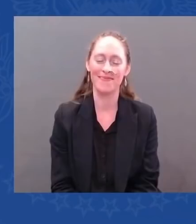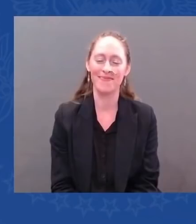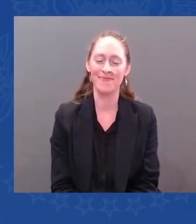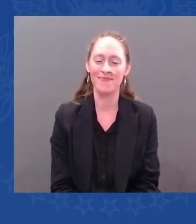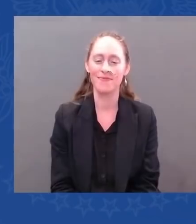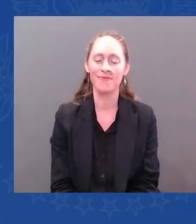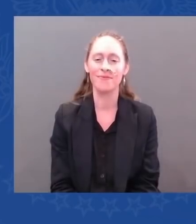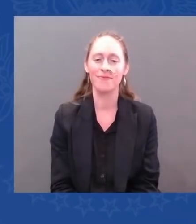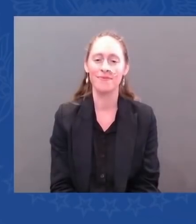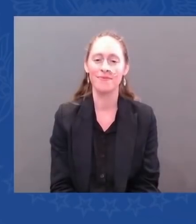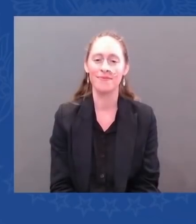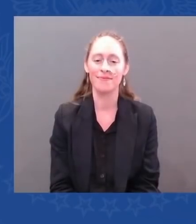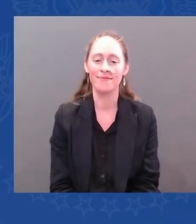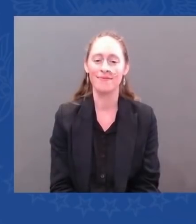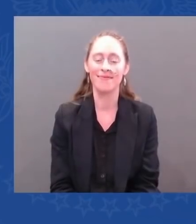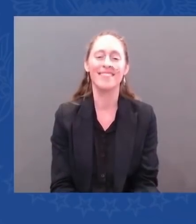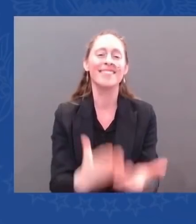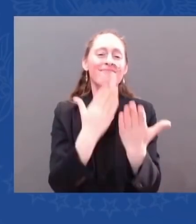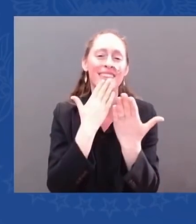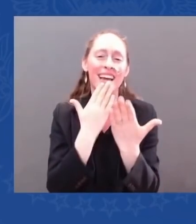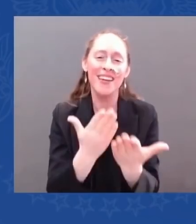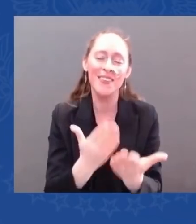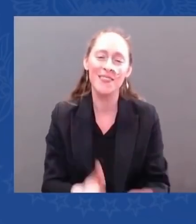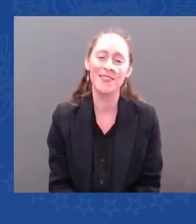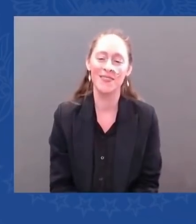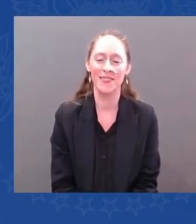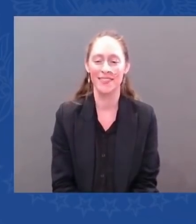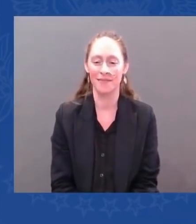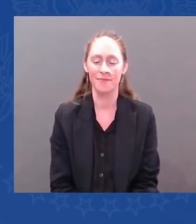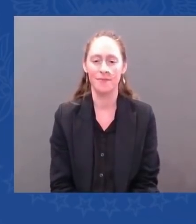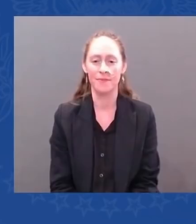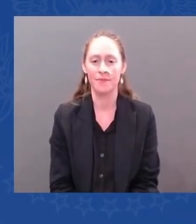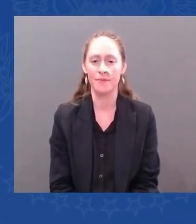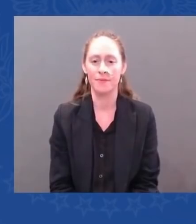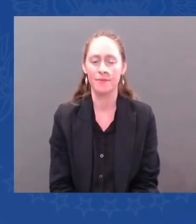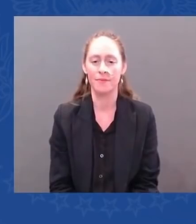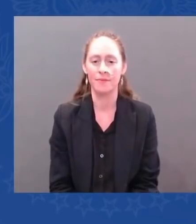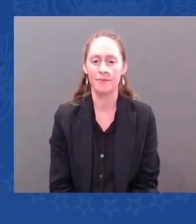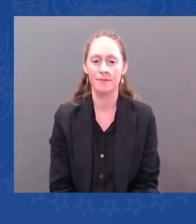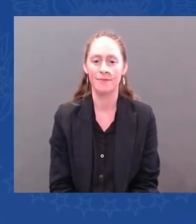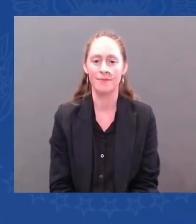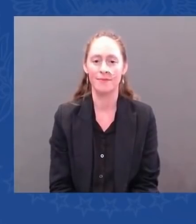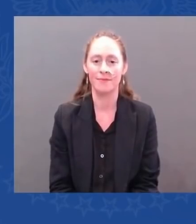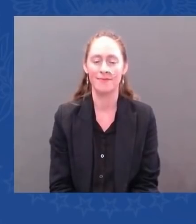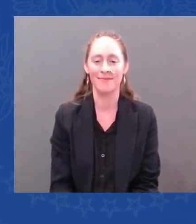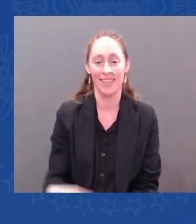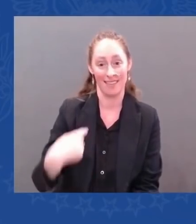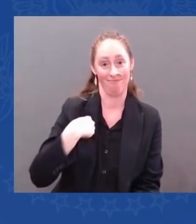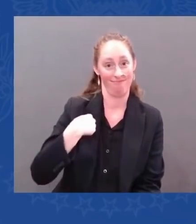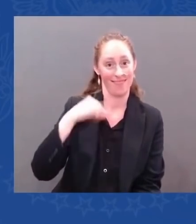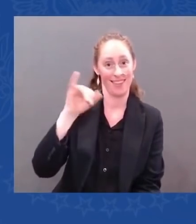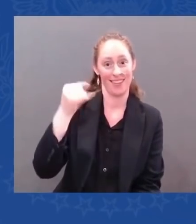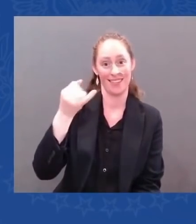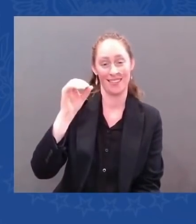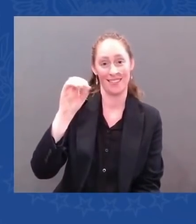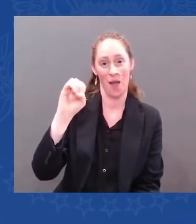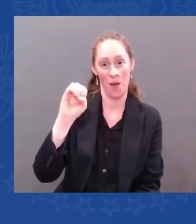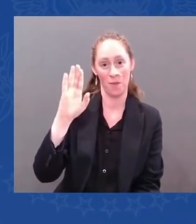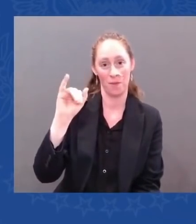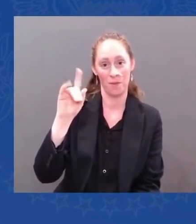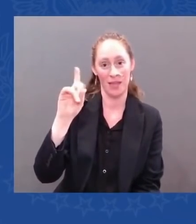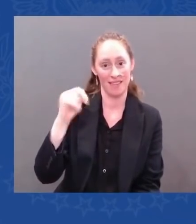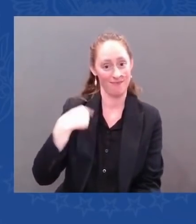đáp trả Chúng tôi sẽ đáp trả Chúng tôi sẽ đặt trạng thiếu ông ý sử dụng cách đáp trả thế nào sẽ tùy vào cái cách họ sử dụng